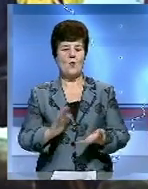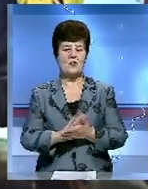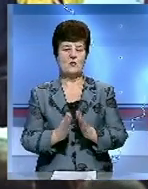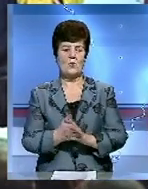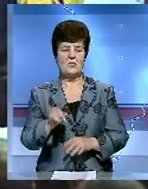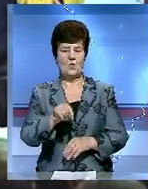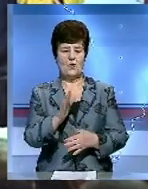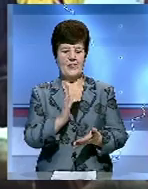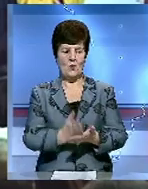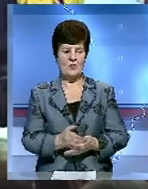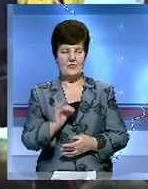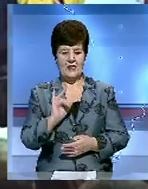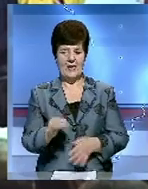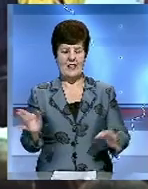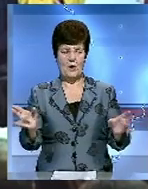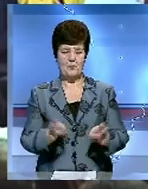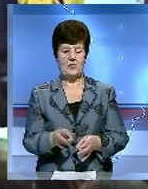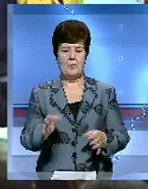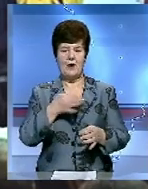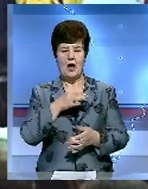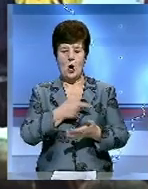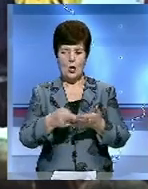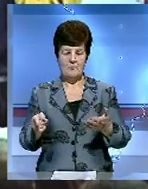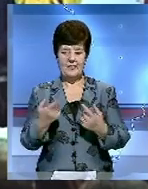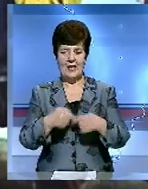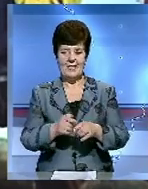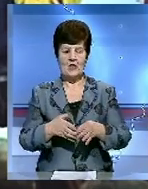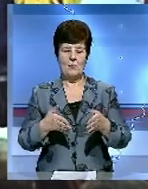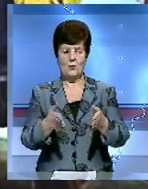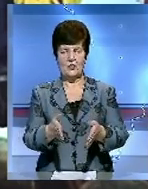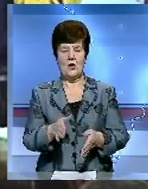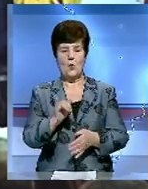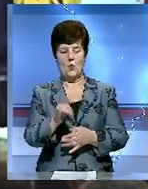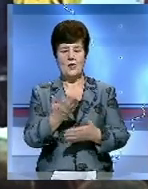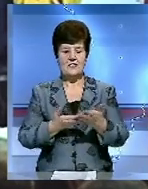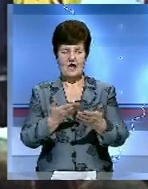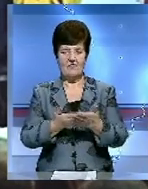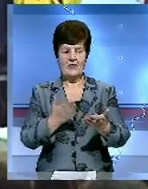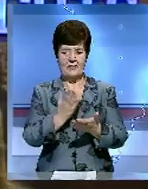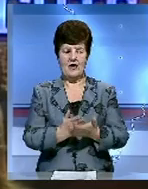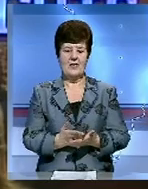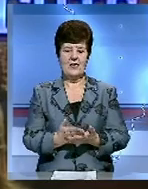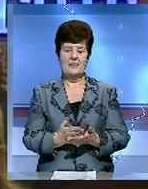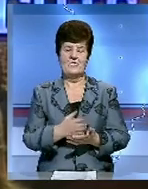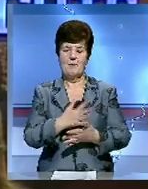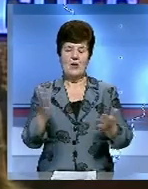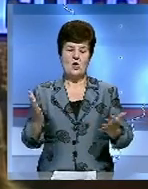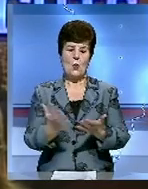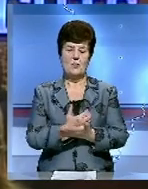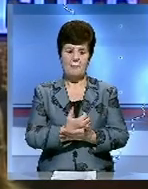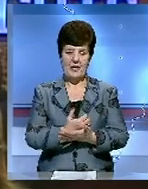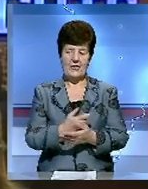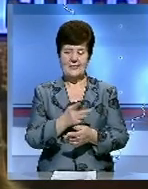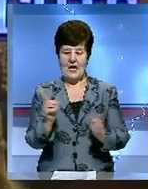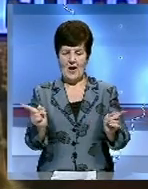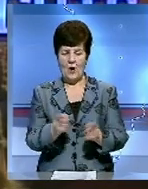И необходимо отметить, что на этом пути у Совета действительно есть очень большие успехи. За короткое